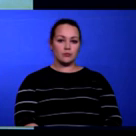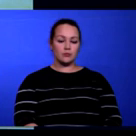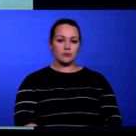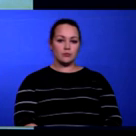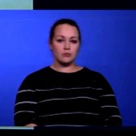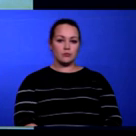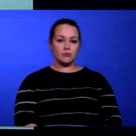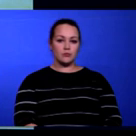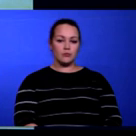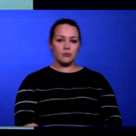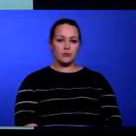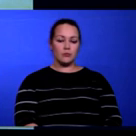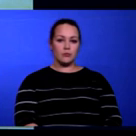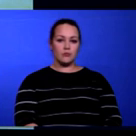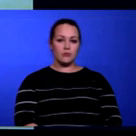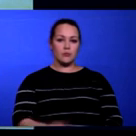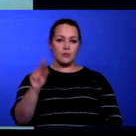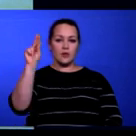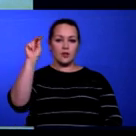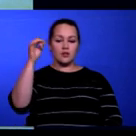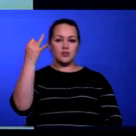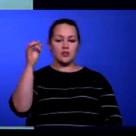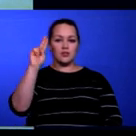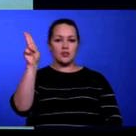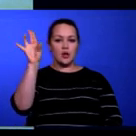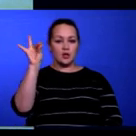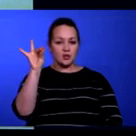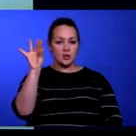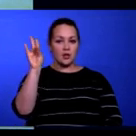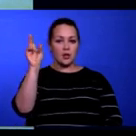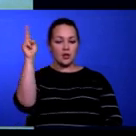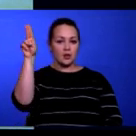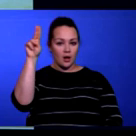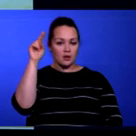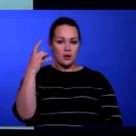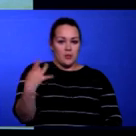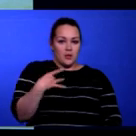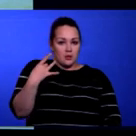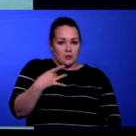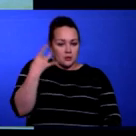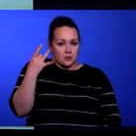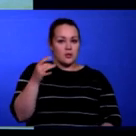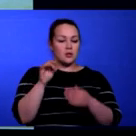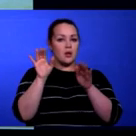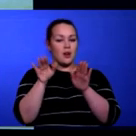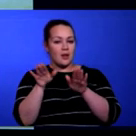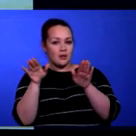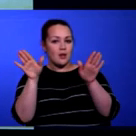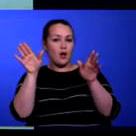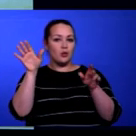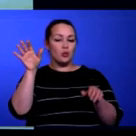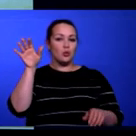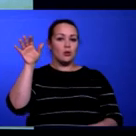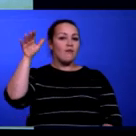чайки над белоснежной летают водой составили вот что